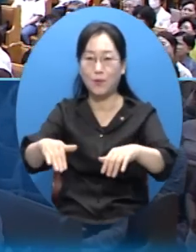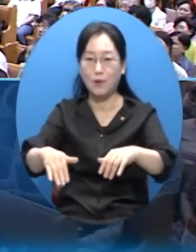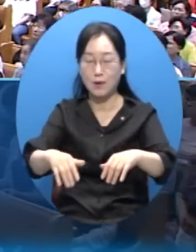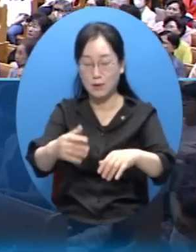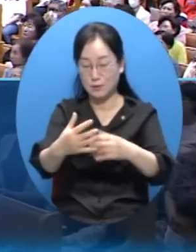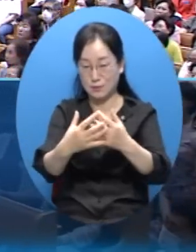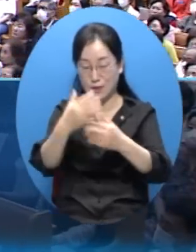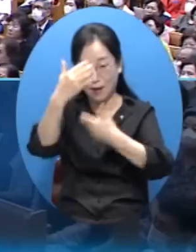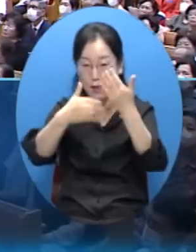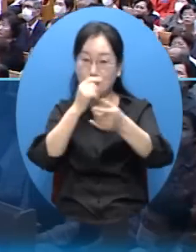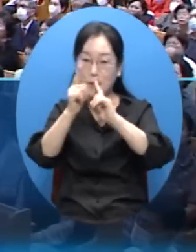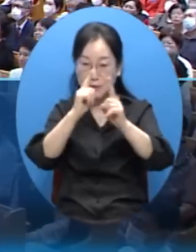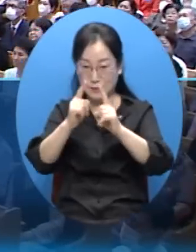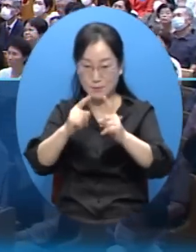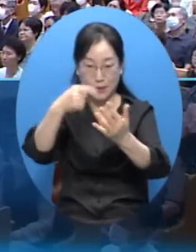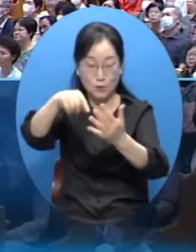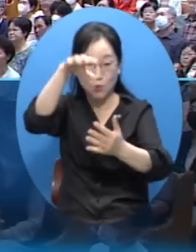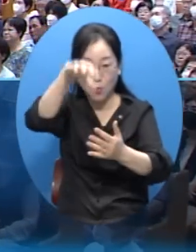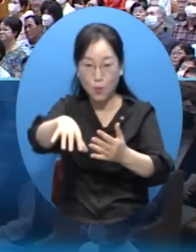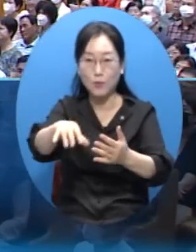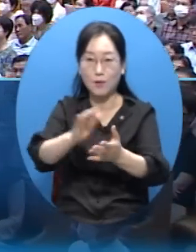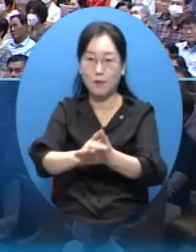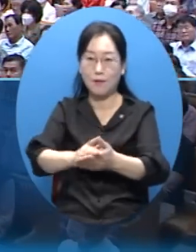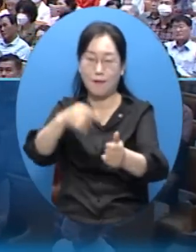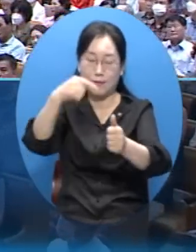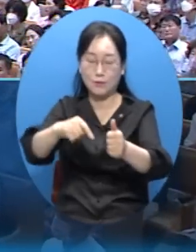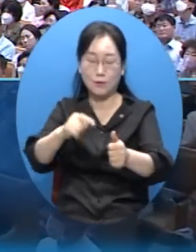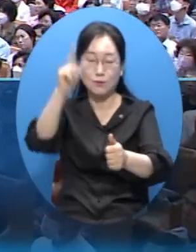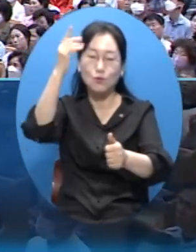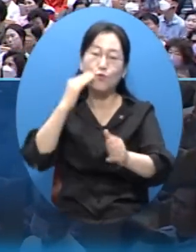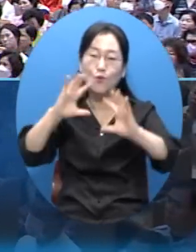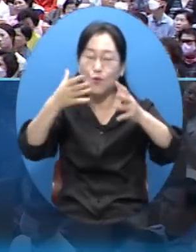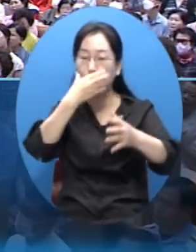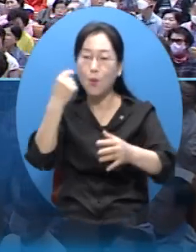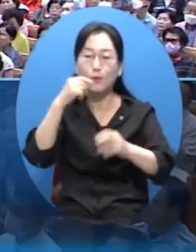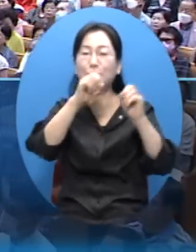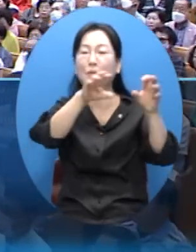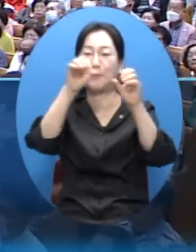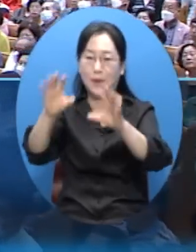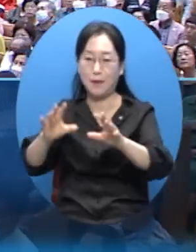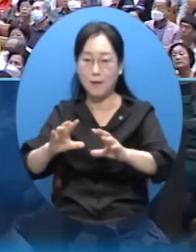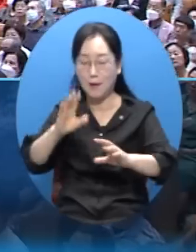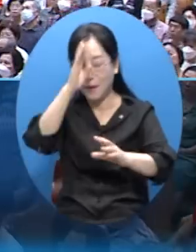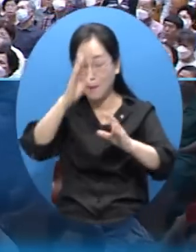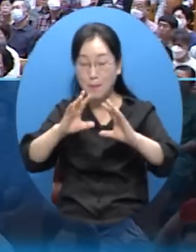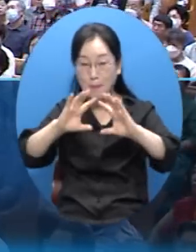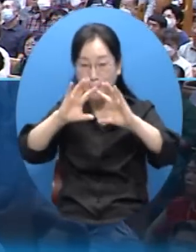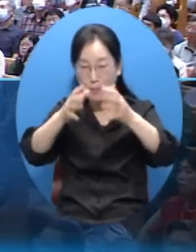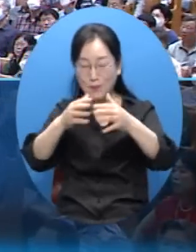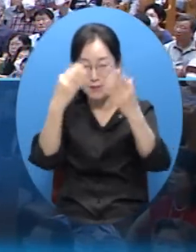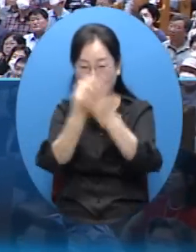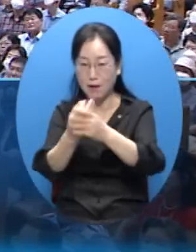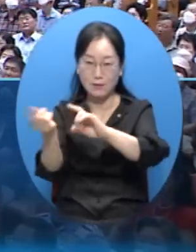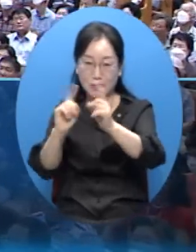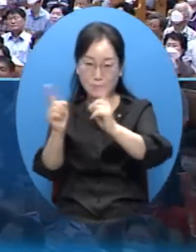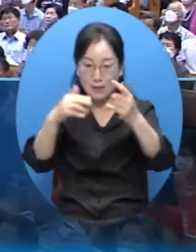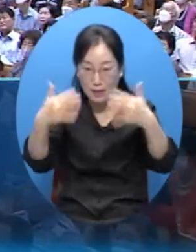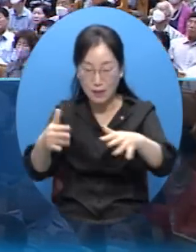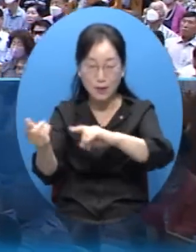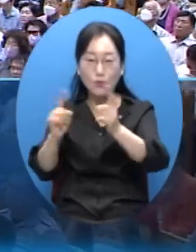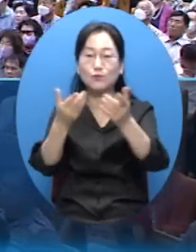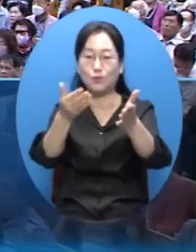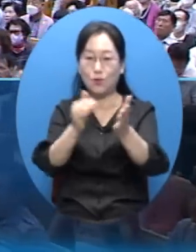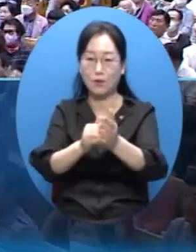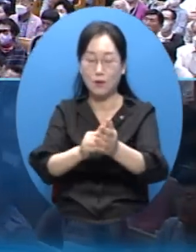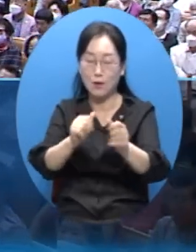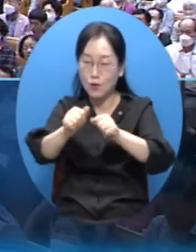회당에서 가르치시며 천국 복음을 전파하시며 백성에게 모든 병과 모든 약한 것을 고치시니 그의 소문이 온